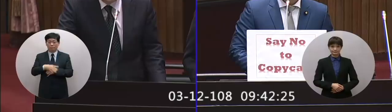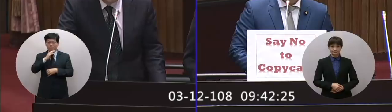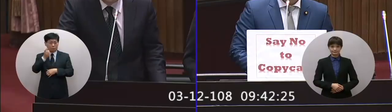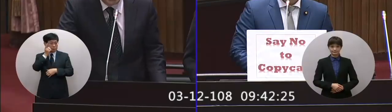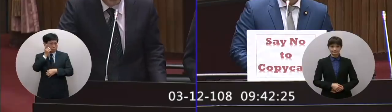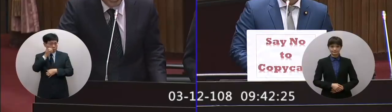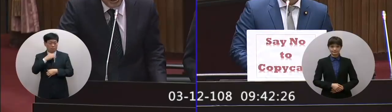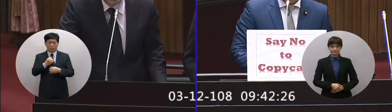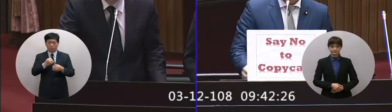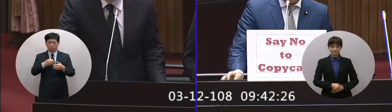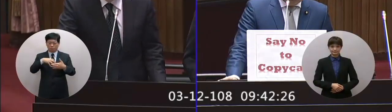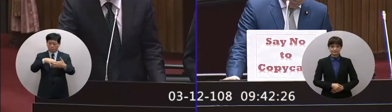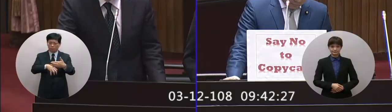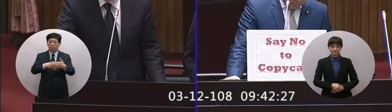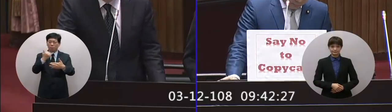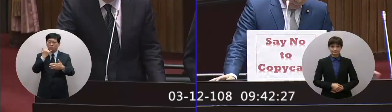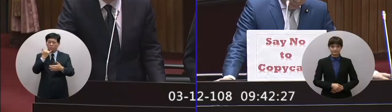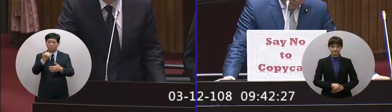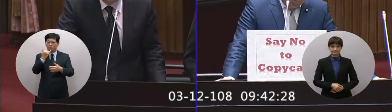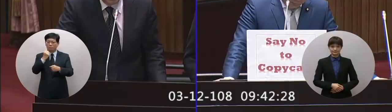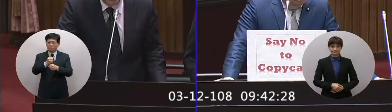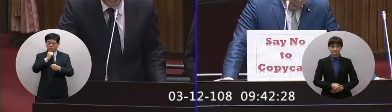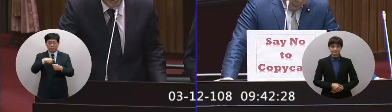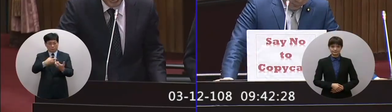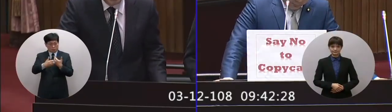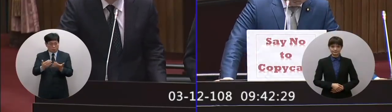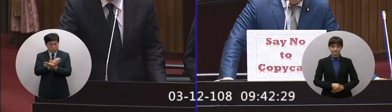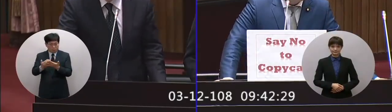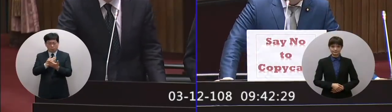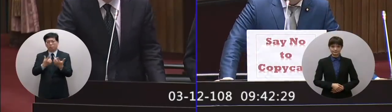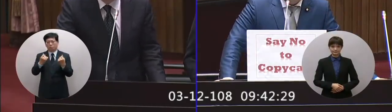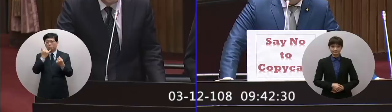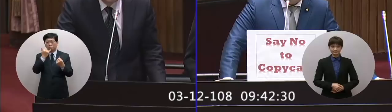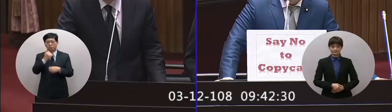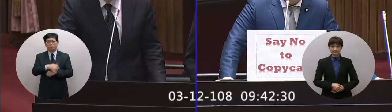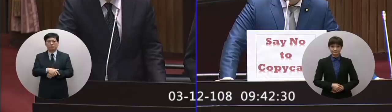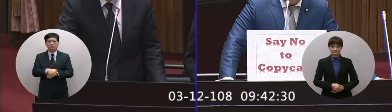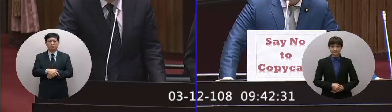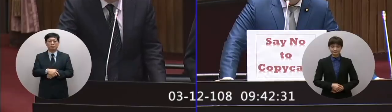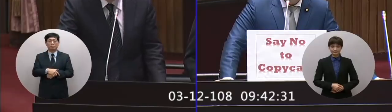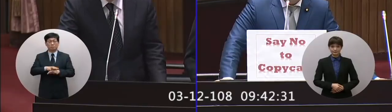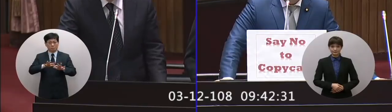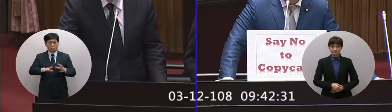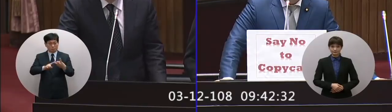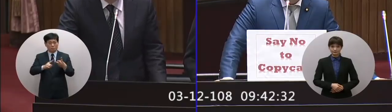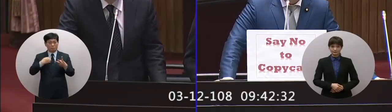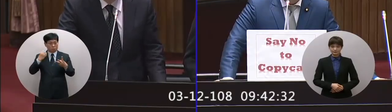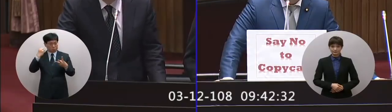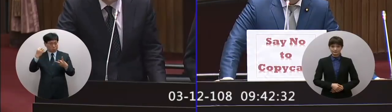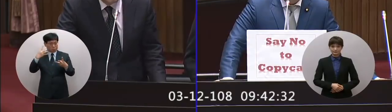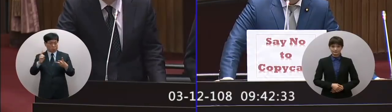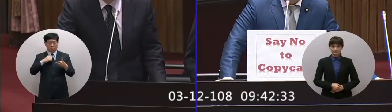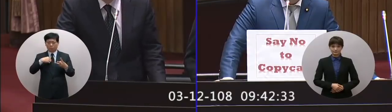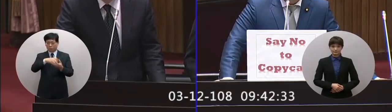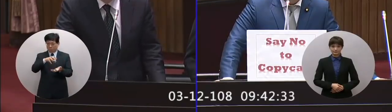在手机的行动载具上，有关于做一些身份辨识的特征，也是一种身份认证。那现在可能进一步，